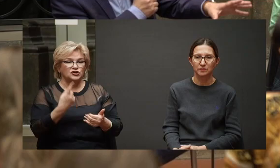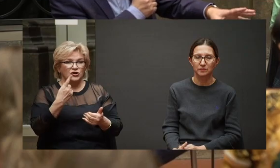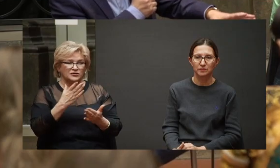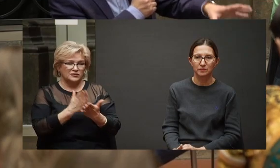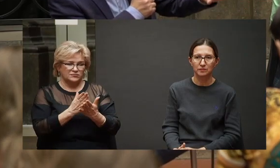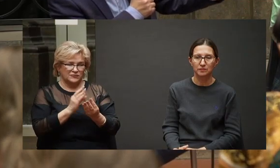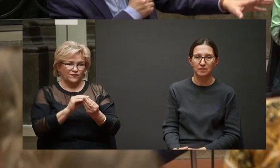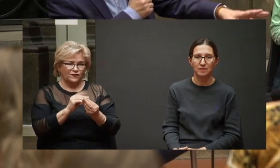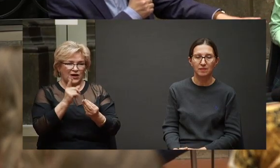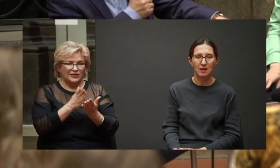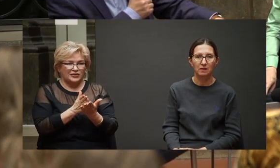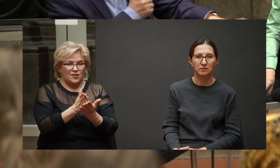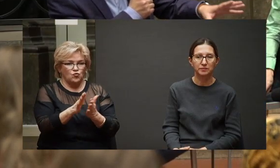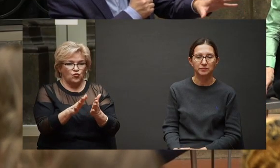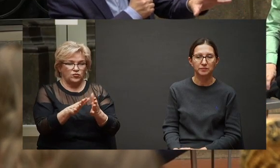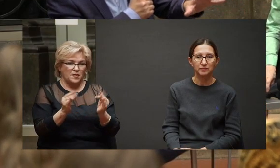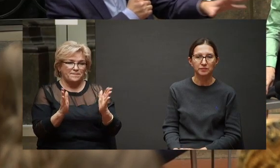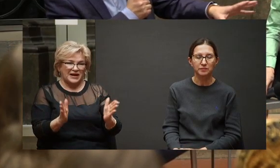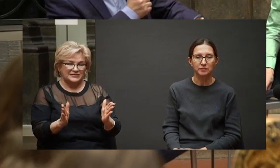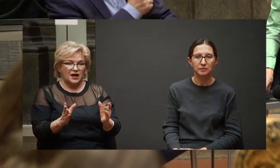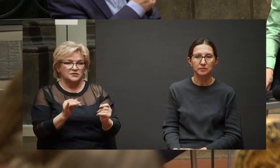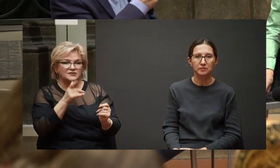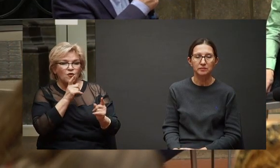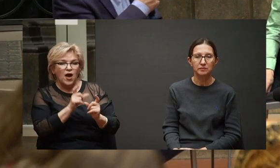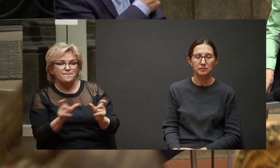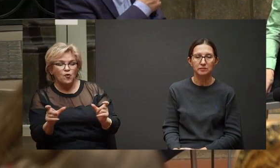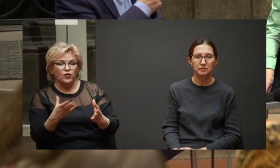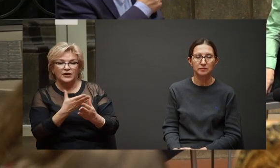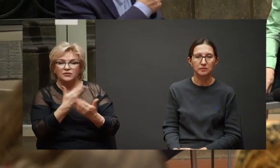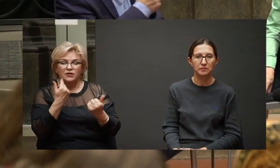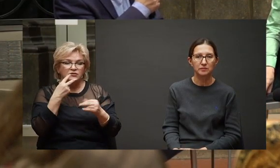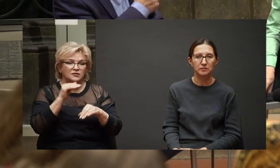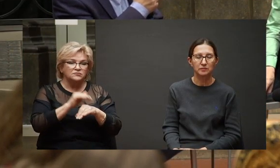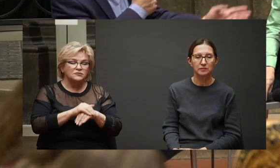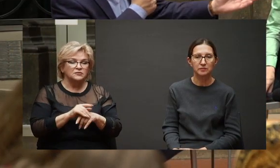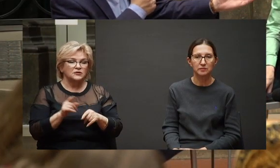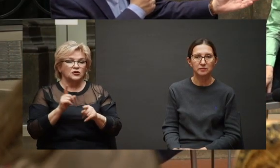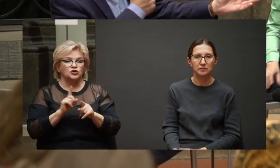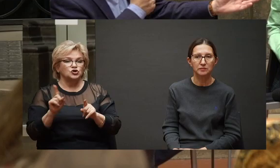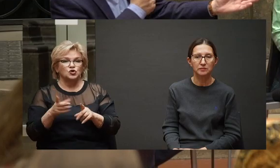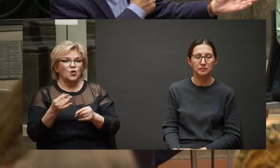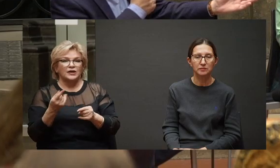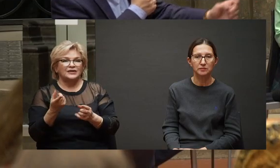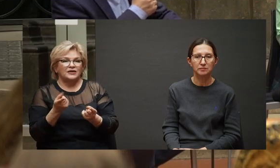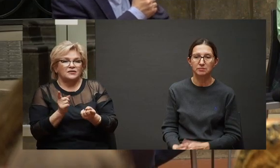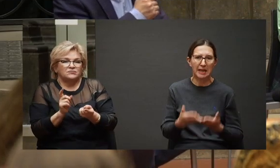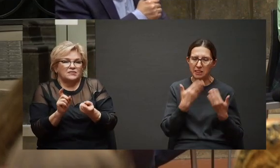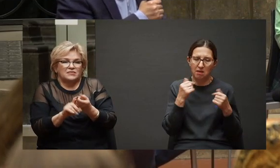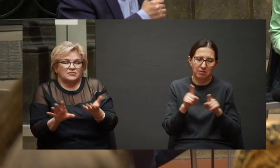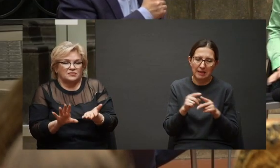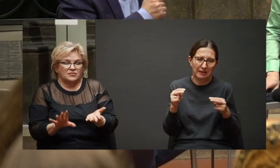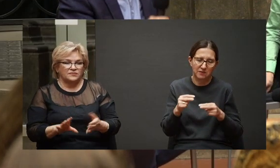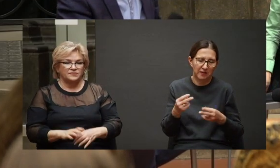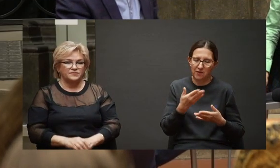языковому пространству, к одной эпохе, но нет свидетельств о том, что они пересекались. Нет ведь?